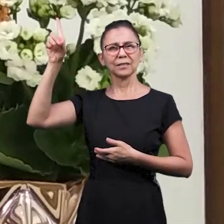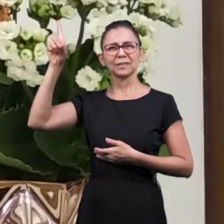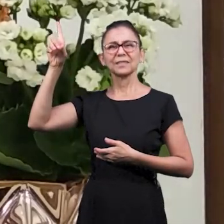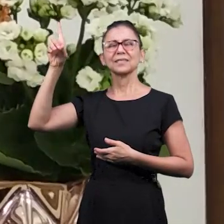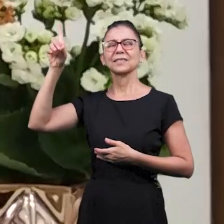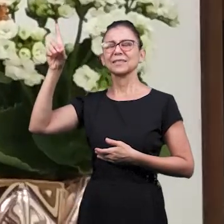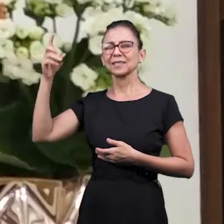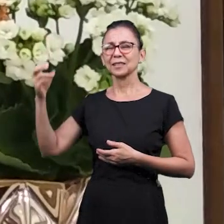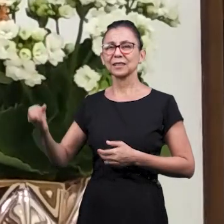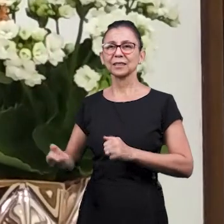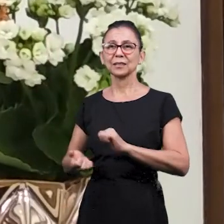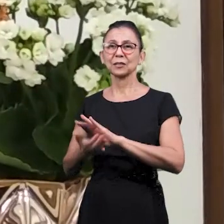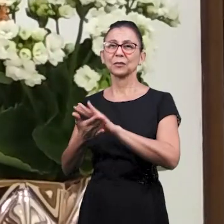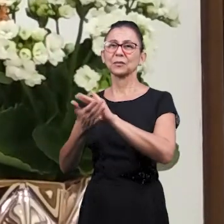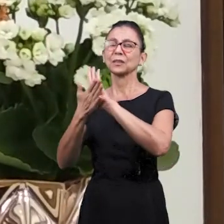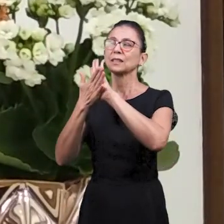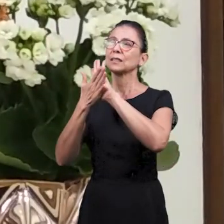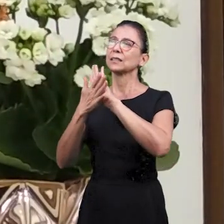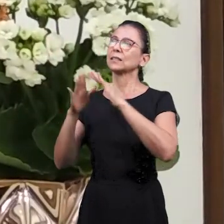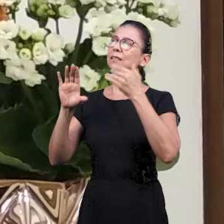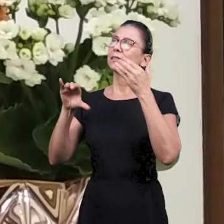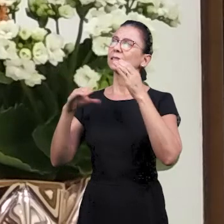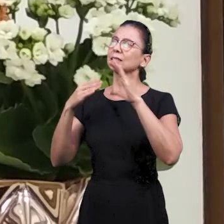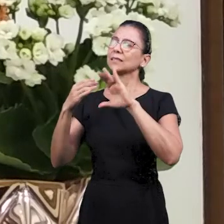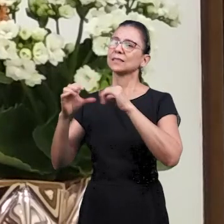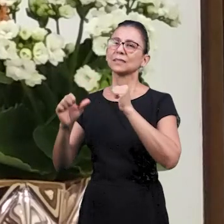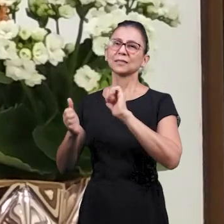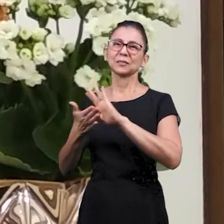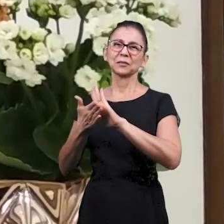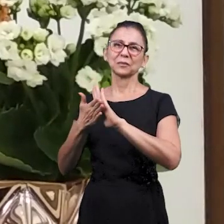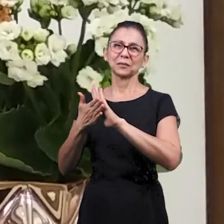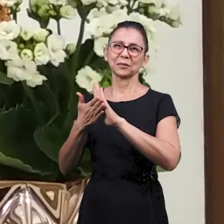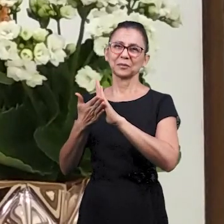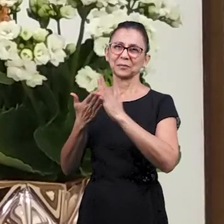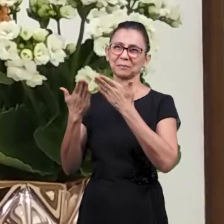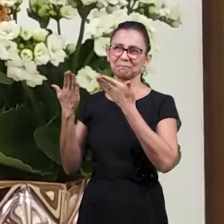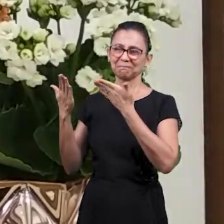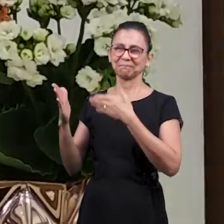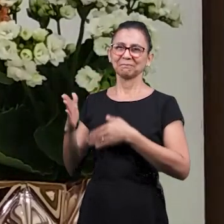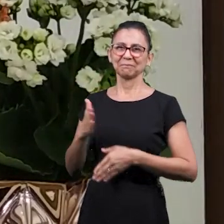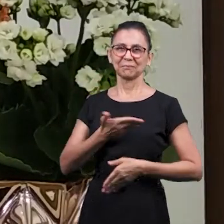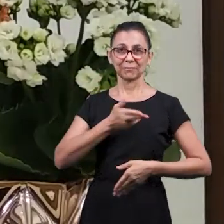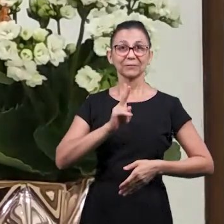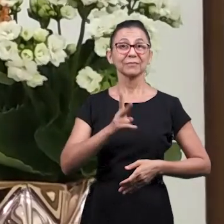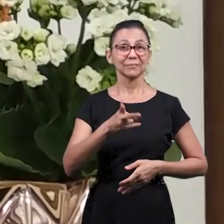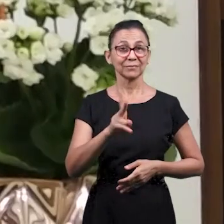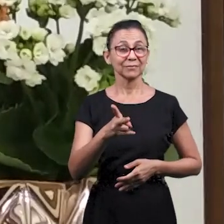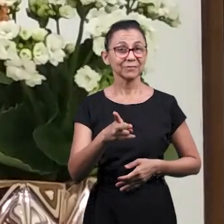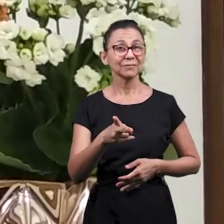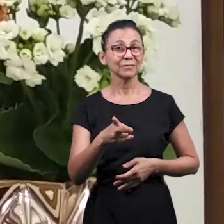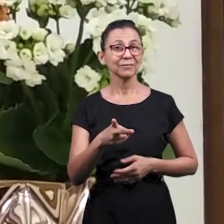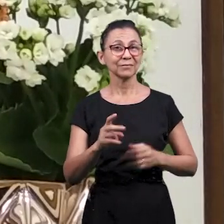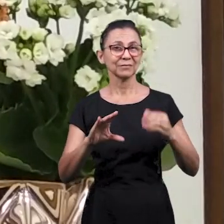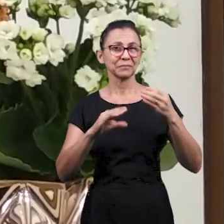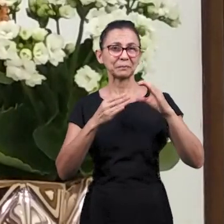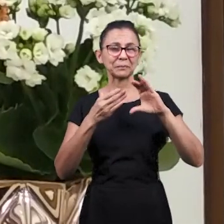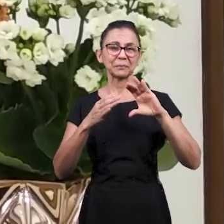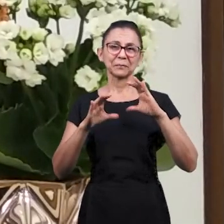быть в присутствии Господнем, петь Ему хвалу. Давайте прославим Господа,